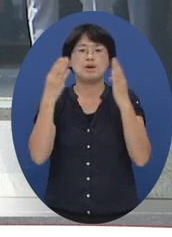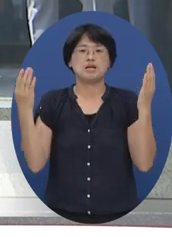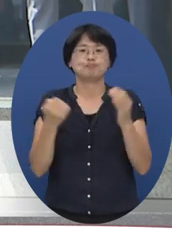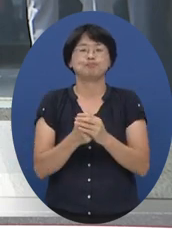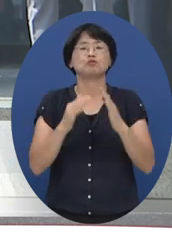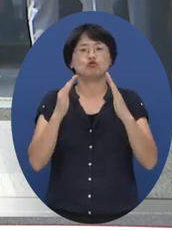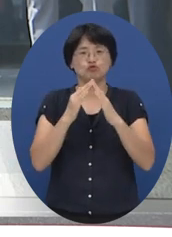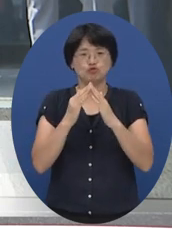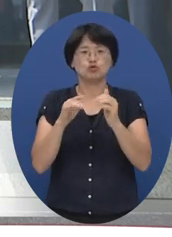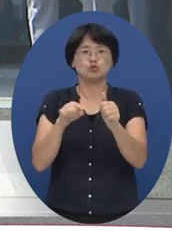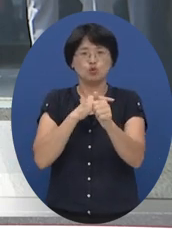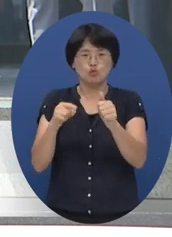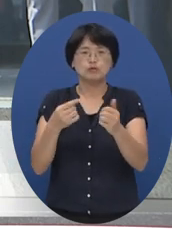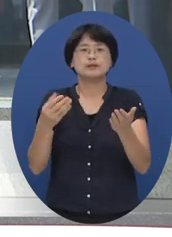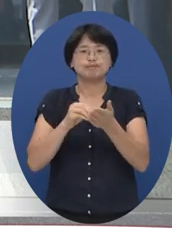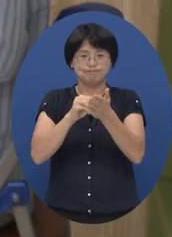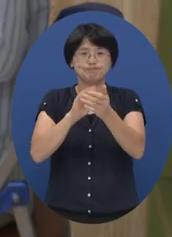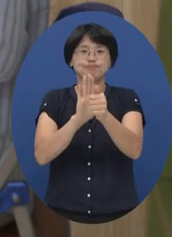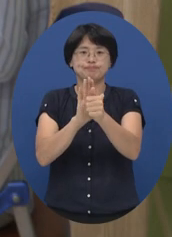교육, 취업 등을 지원합니다.